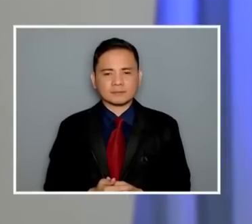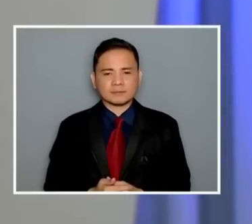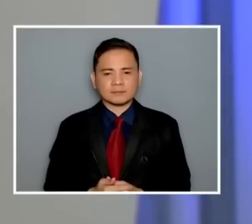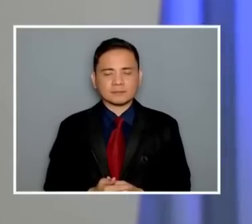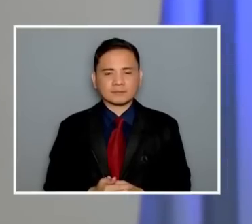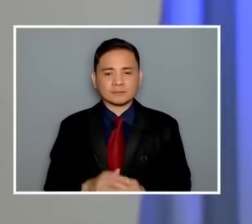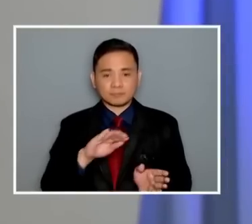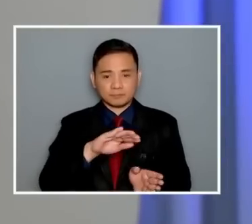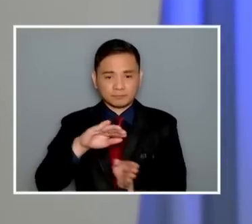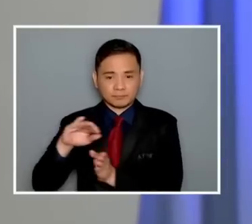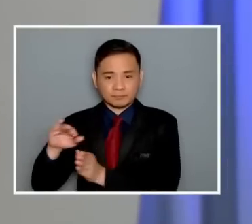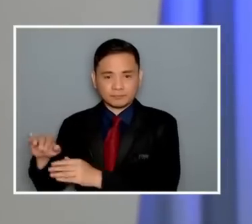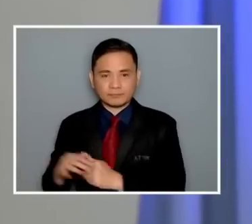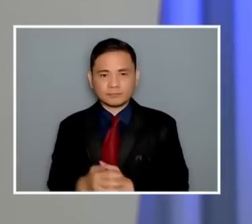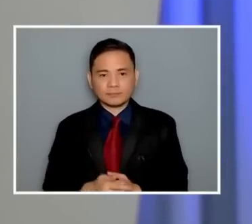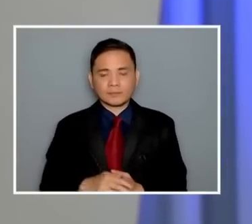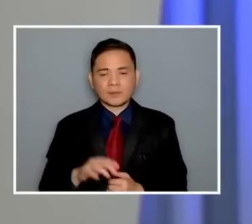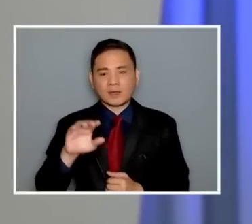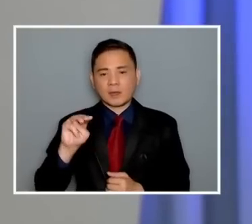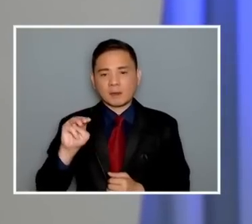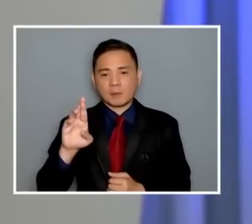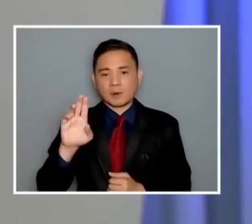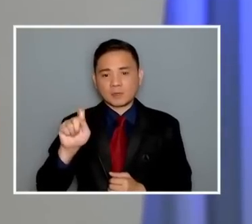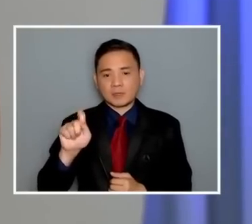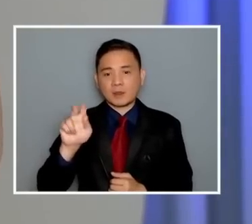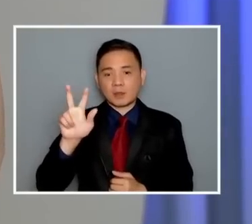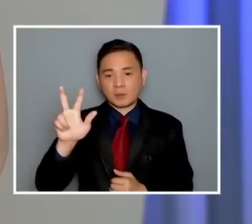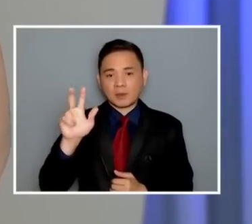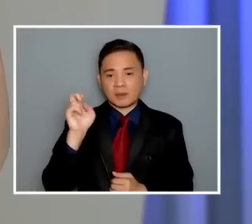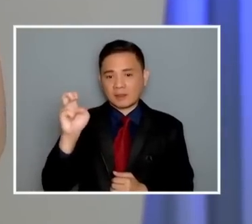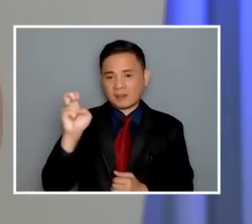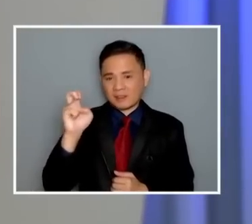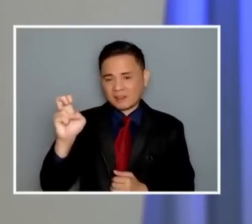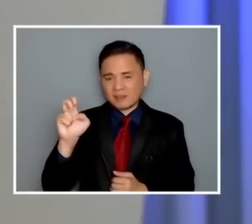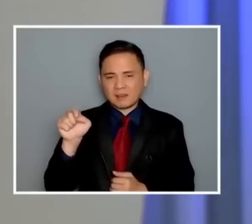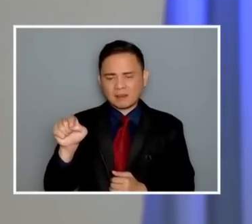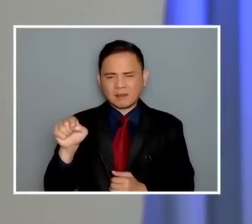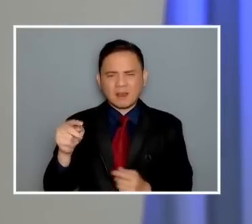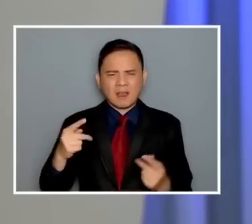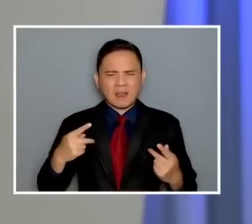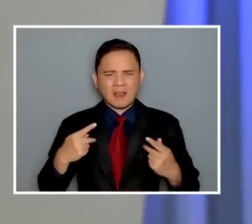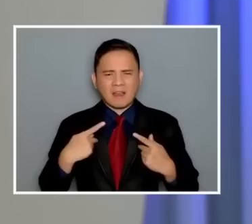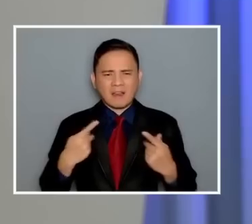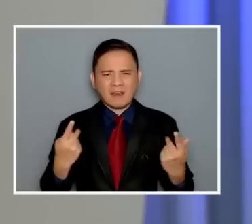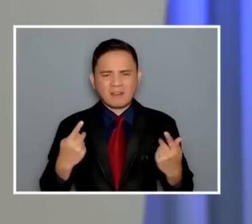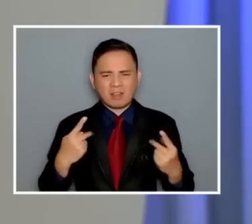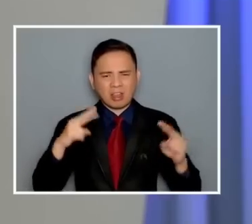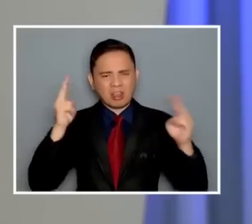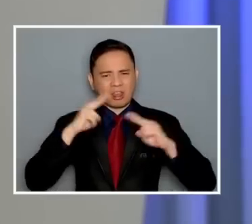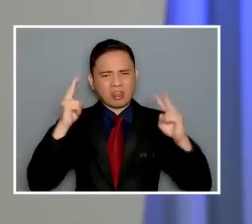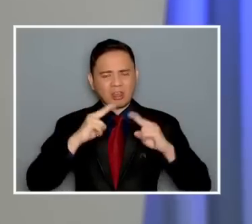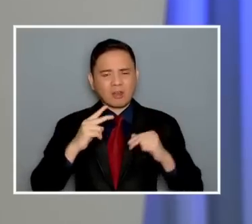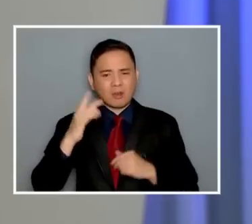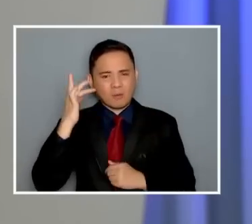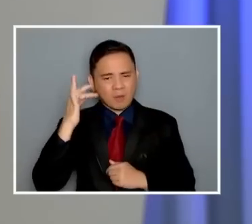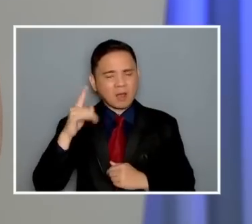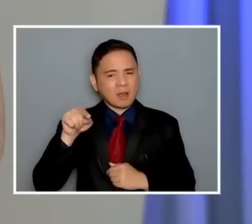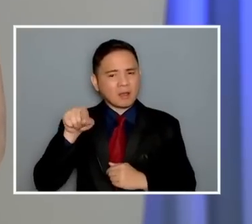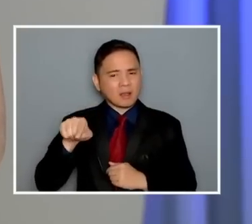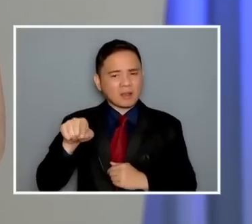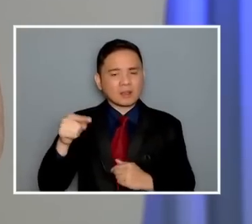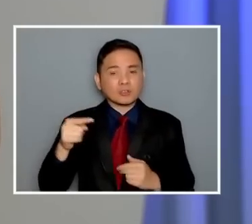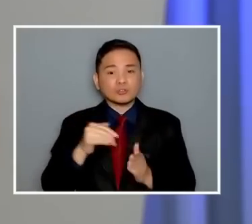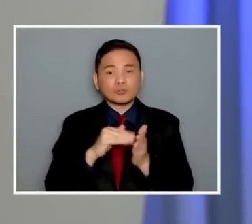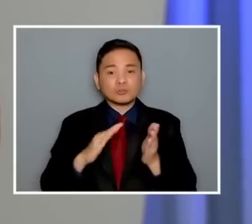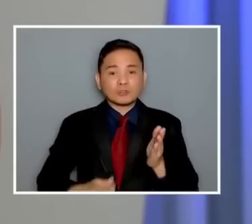Nanawagan sa pamunuan ng MRT3 ang isang estudyanteng pasahero na napilitan o mabigyan ng sapat na kompensasyon matapos